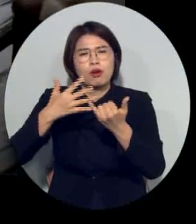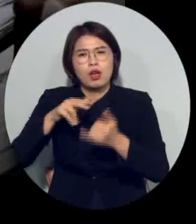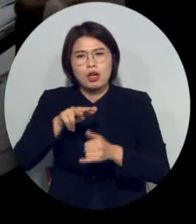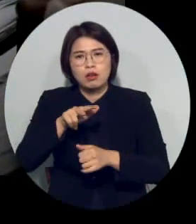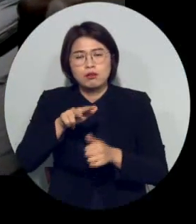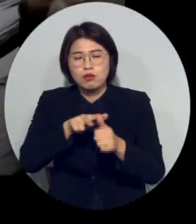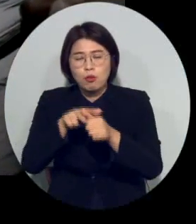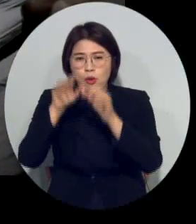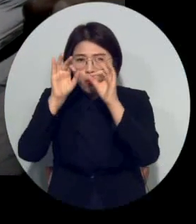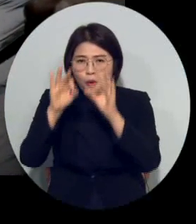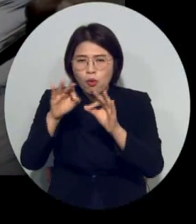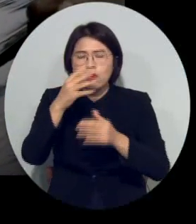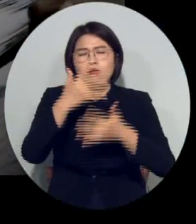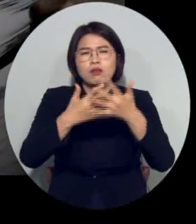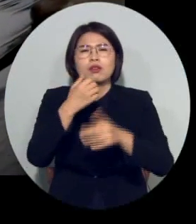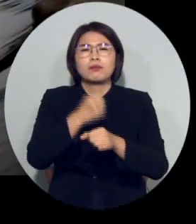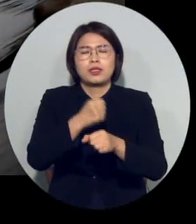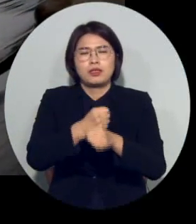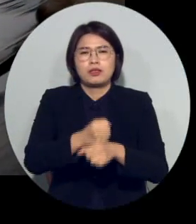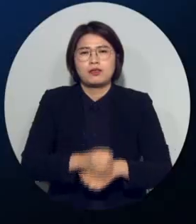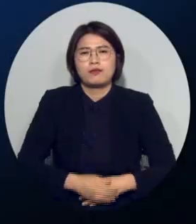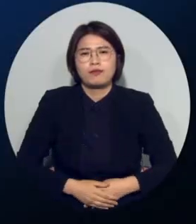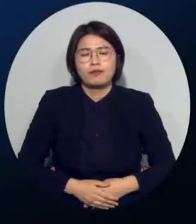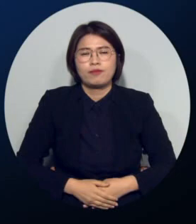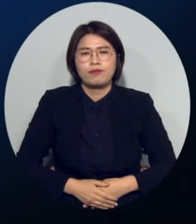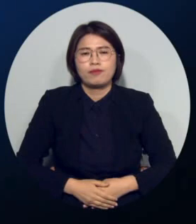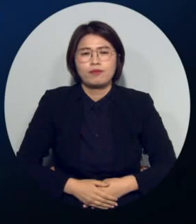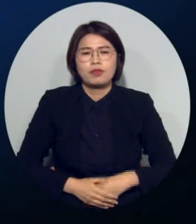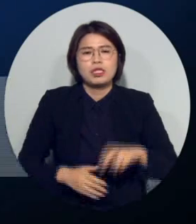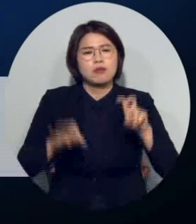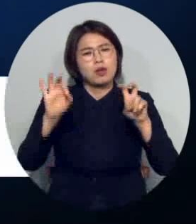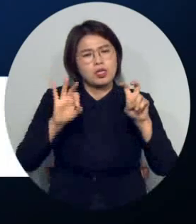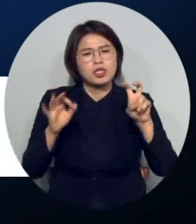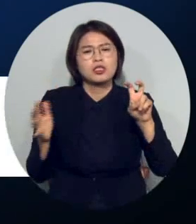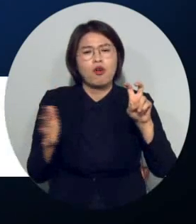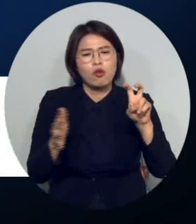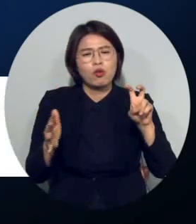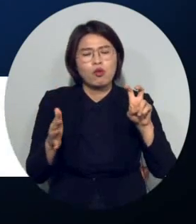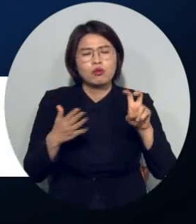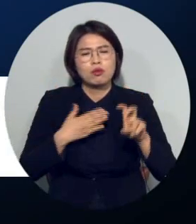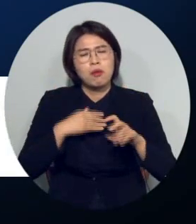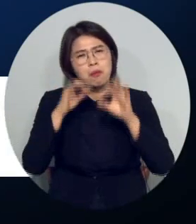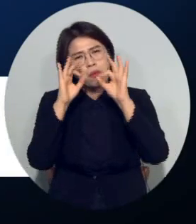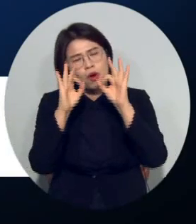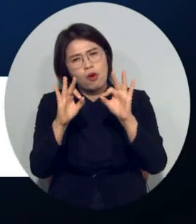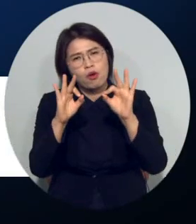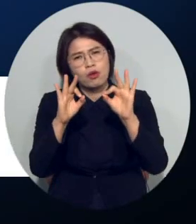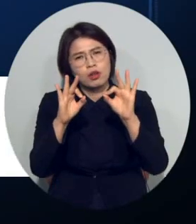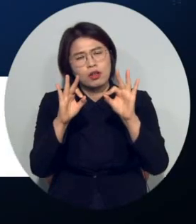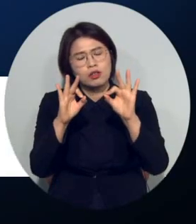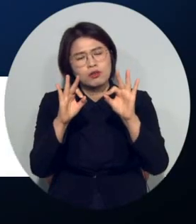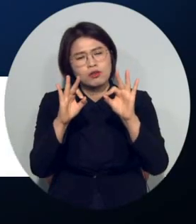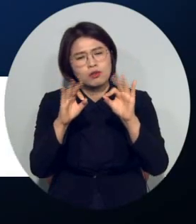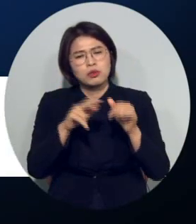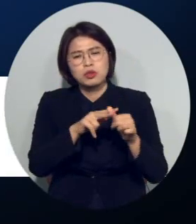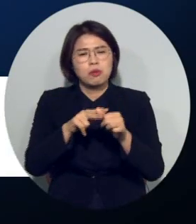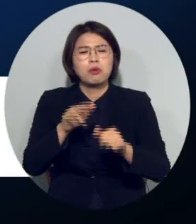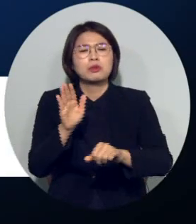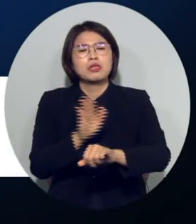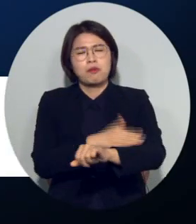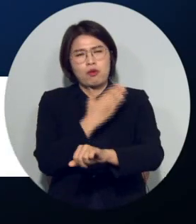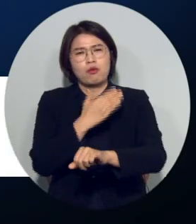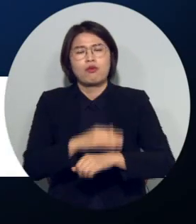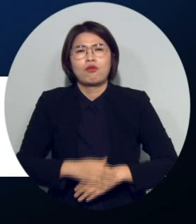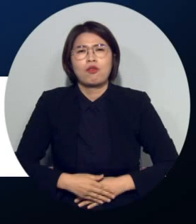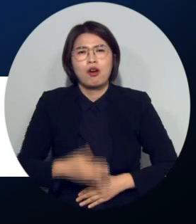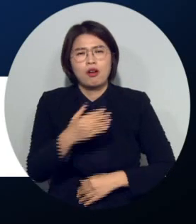영상을 만든 것으로 드러났습니다 20% 정도는 저희가 보기에는 좀 논리적 비약이 좀 심한 동영상들이